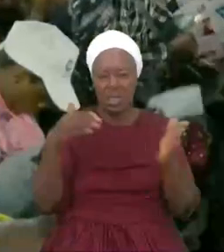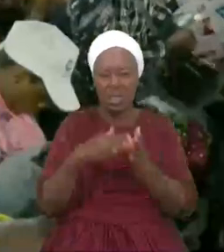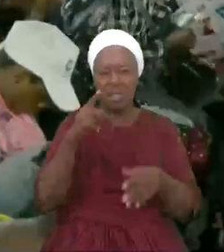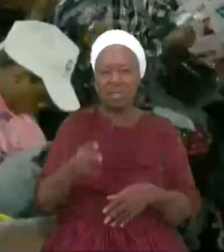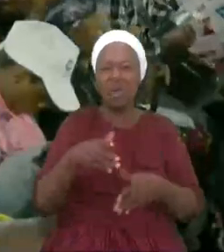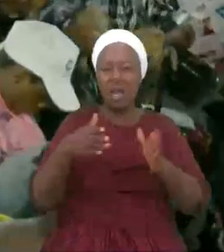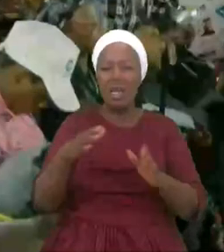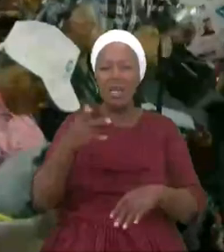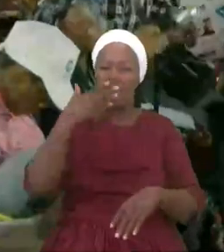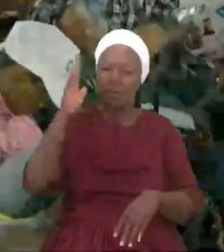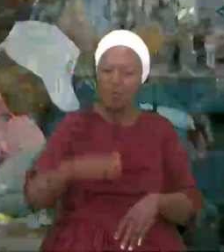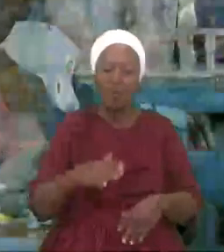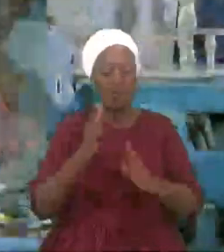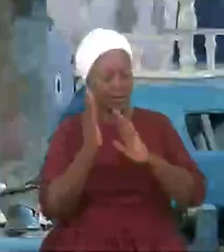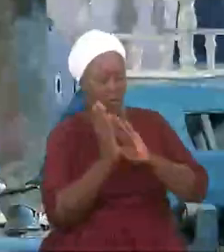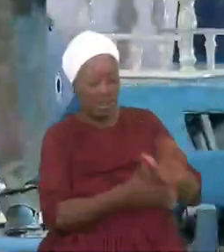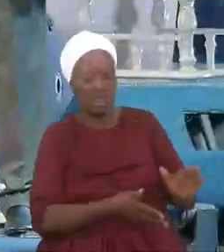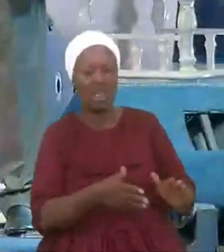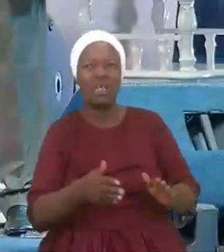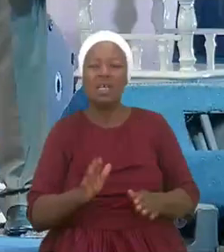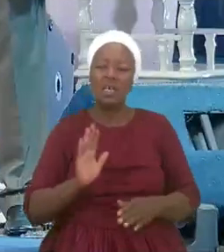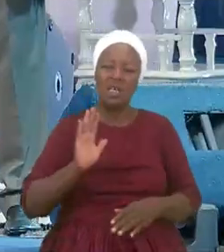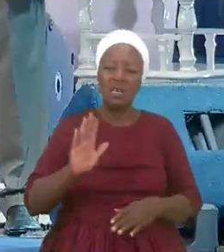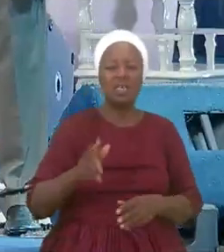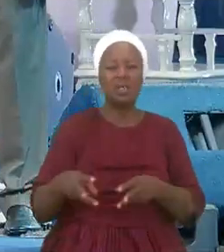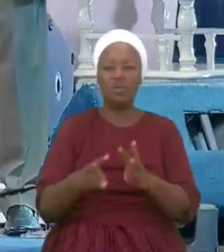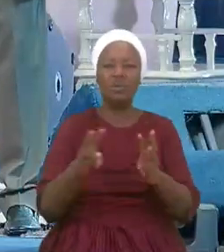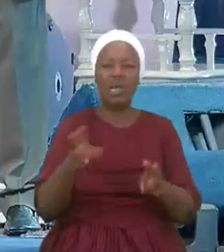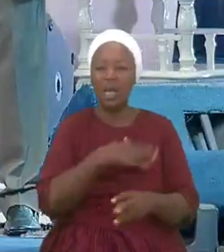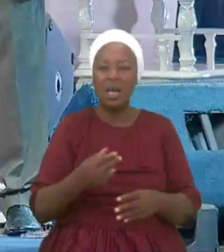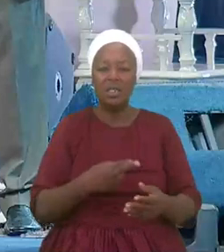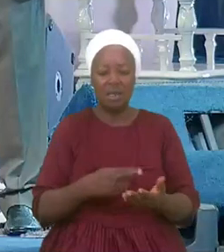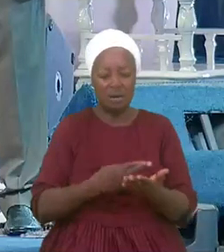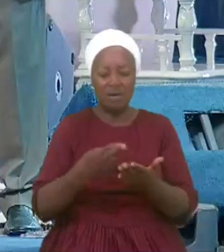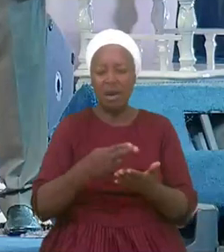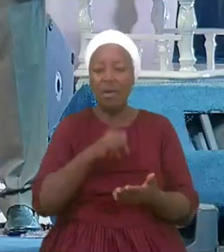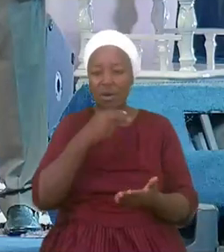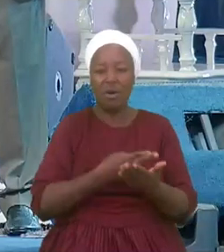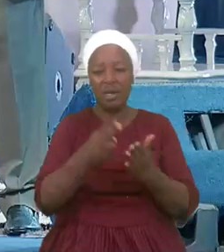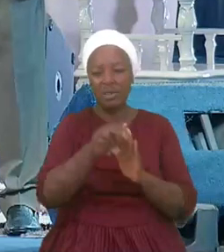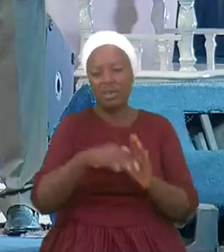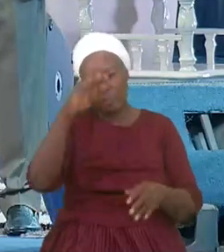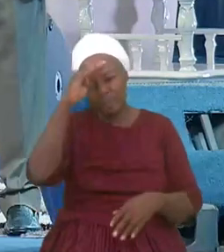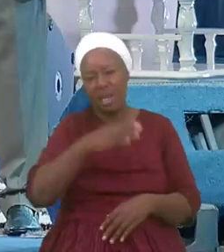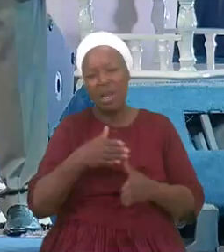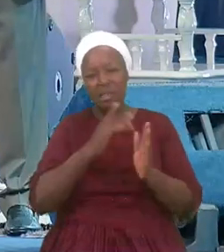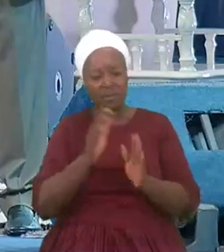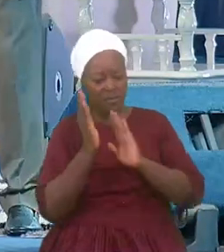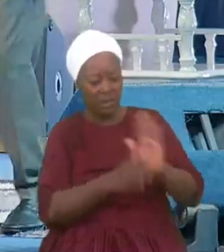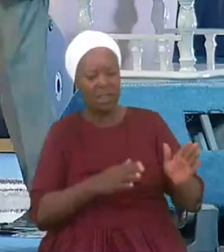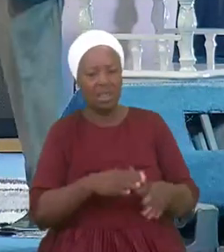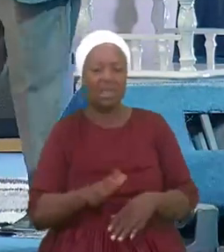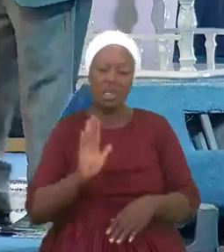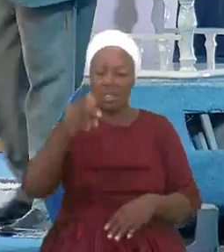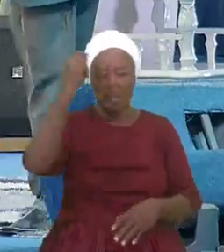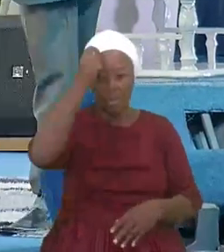tout ce qui a fermé la porte du salut contre toi que le méchant abandonne sa voix